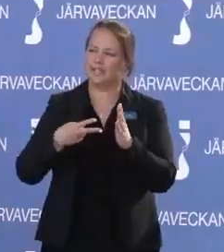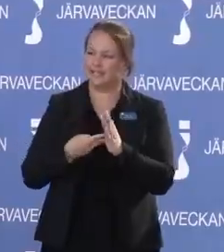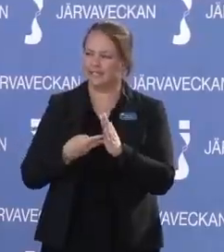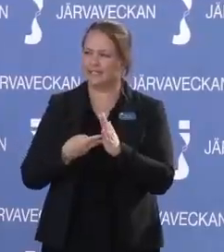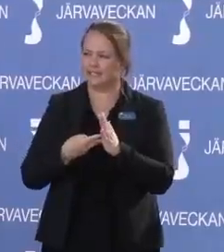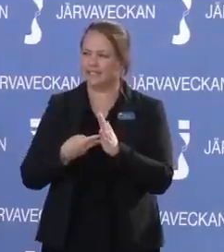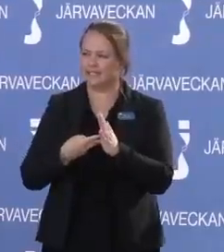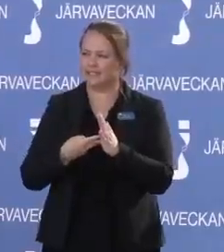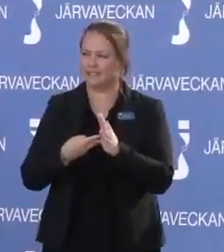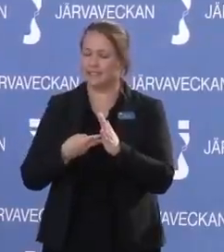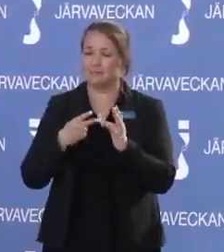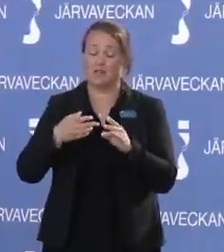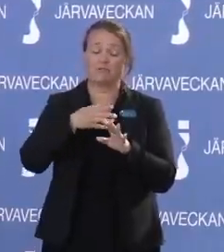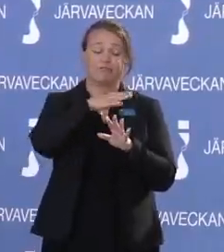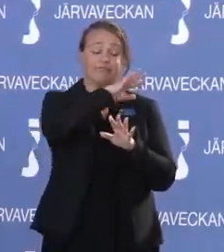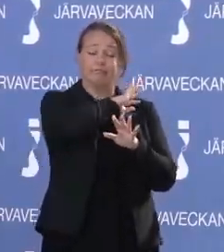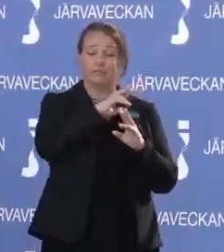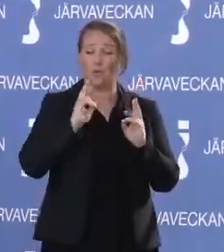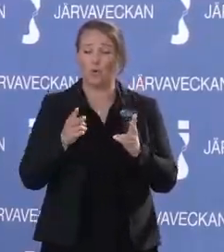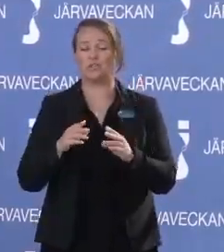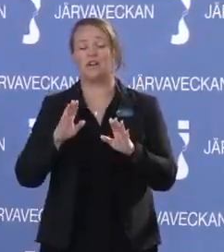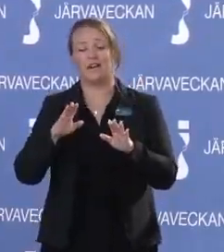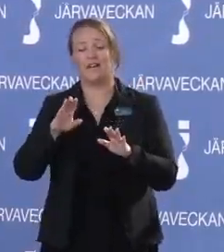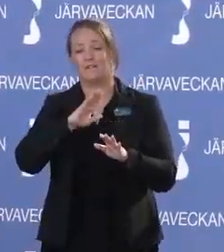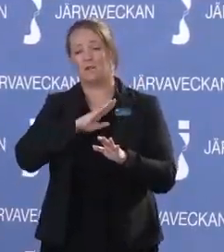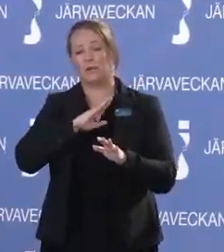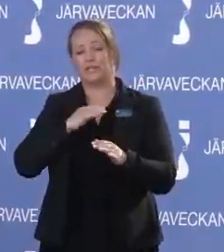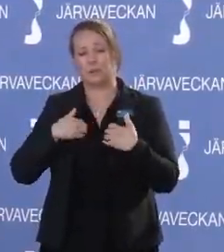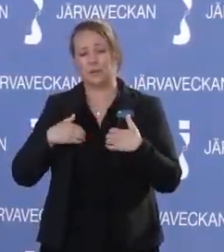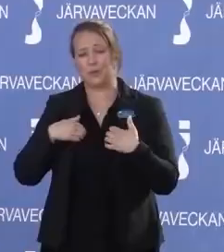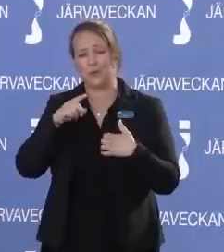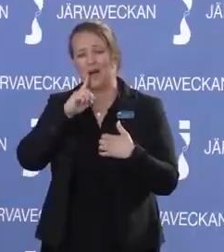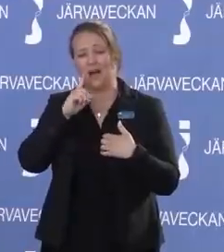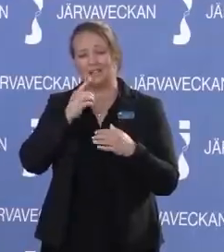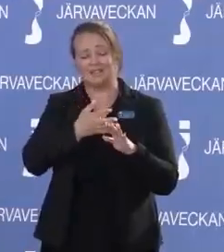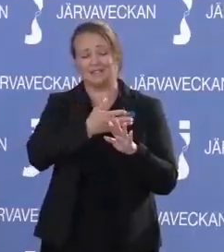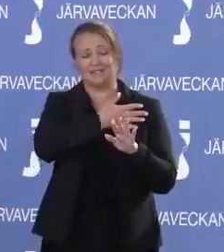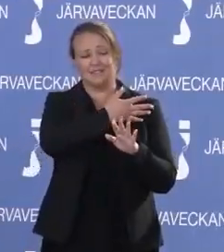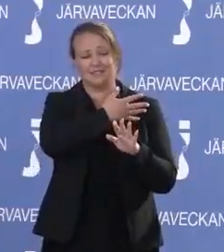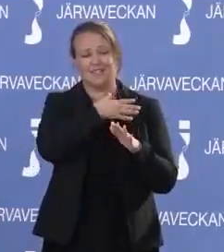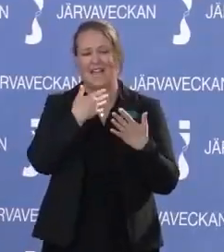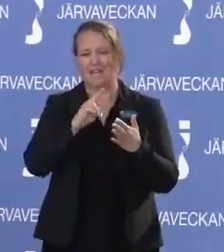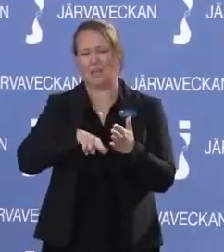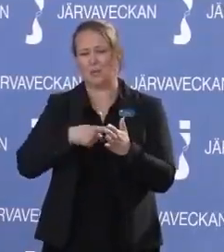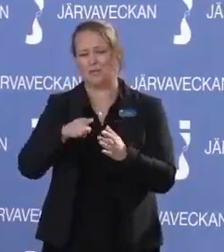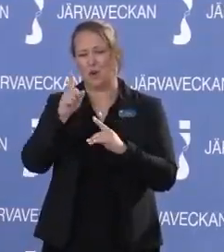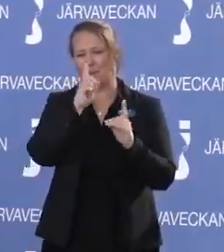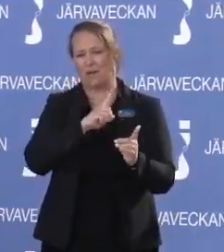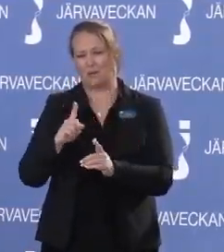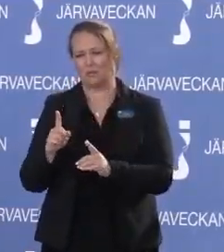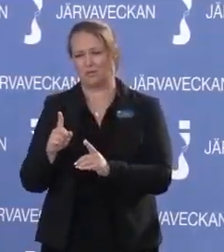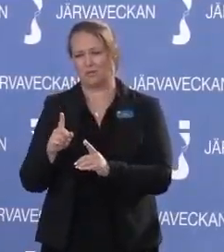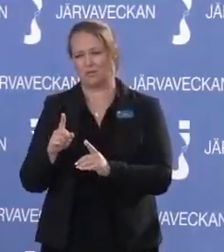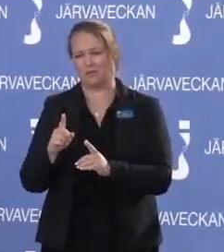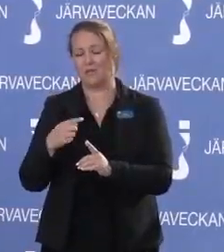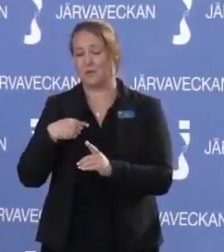har det alltid funnits oro. Och jag tror att det ligger i människans natur. Jag tror att det viktiga är, och där är jag väldigt stolt